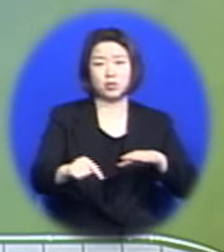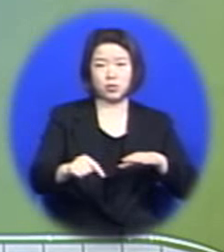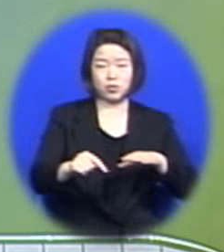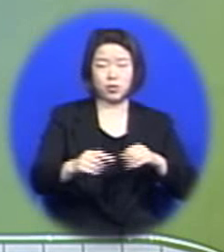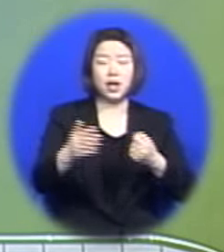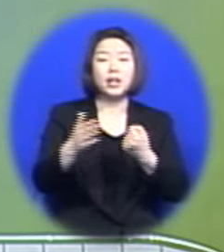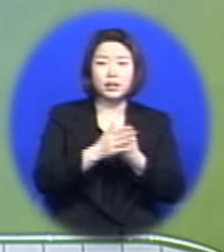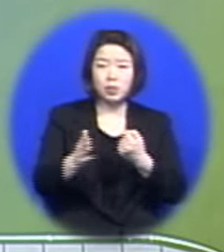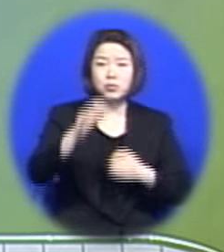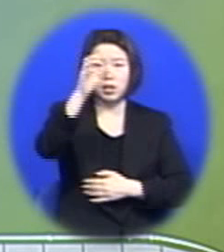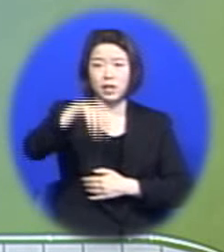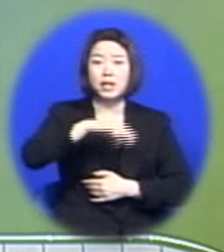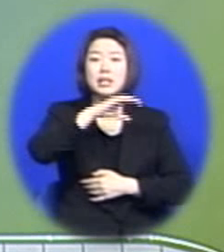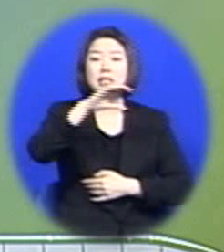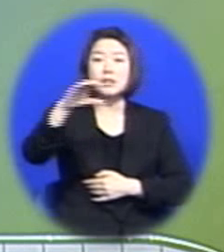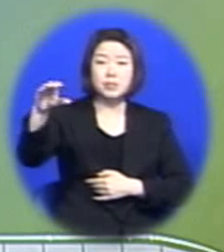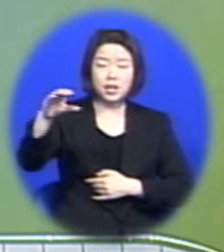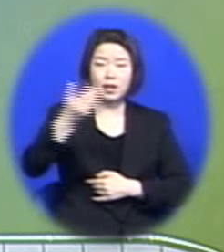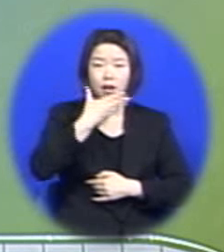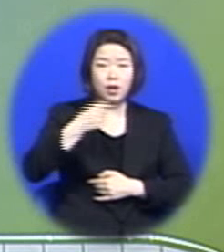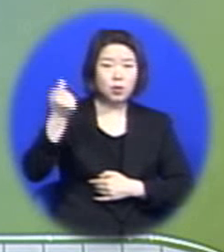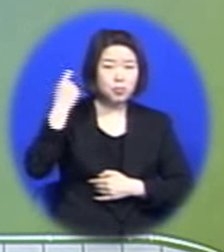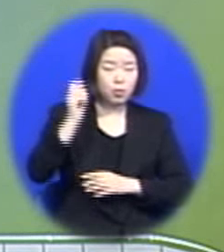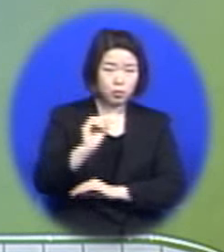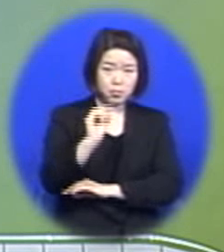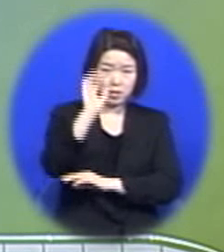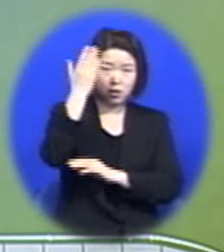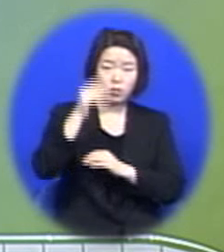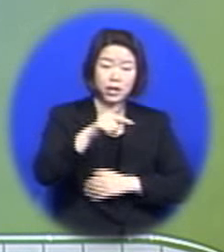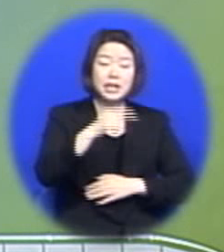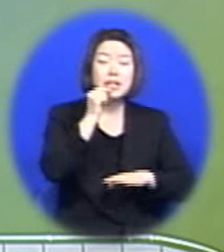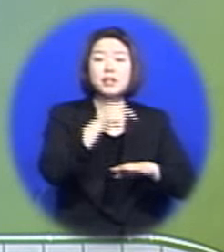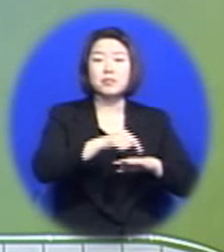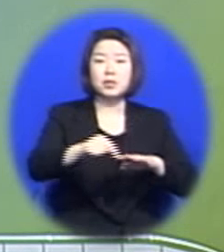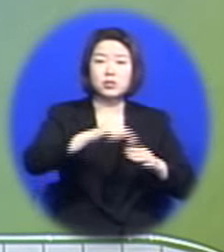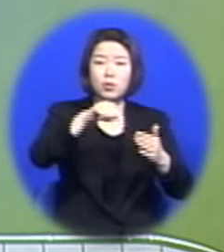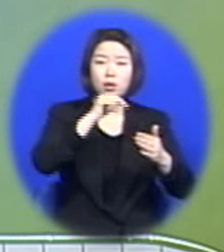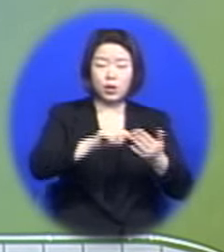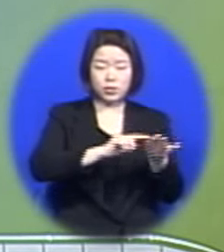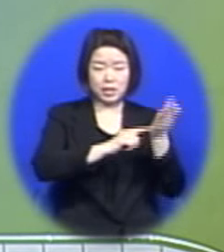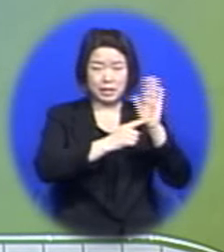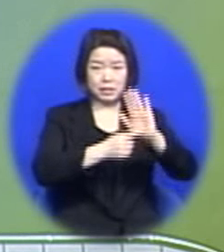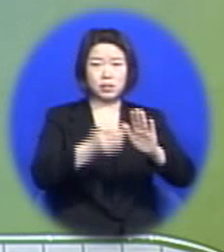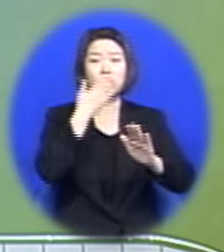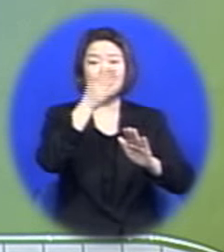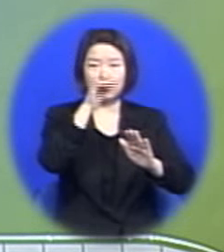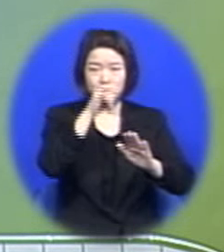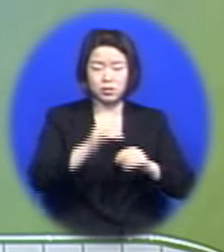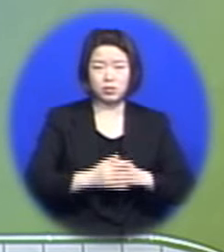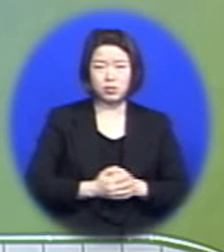그래서 십자가의 복음의 영광이 이 민족 가운데 드러날 것이구나.